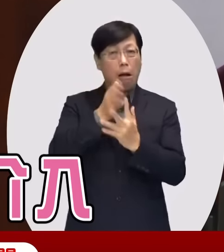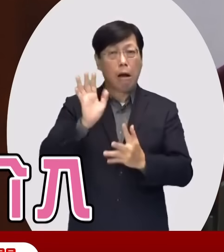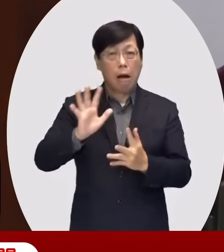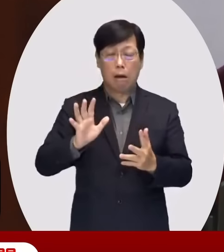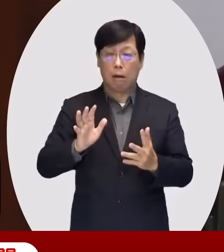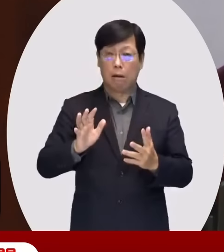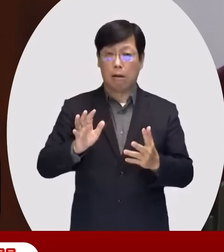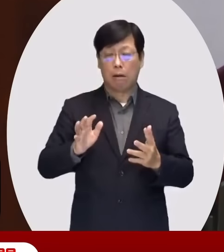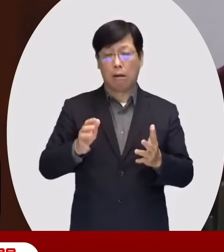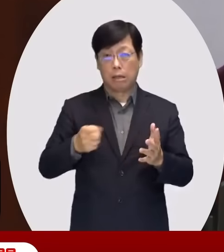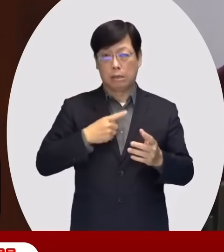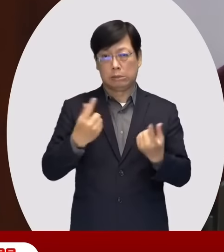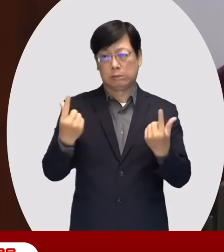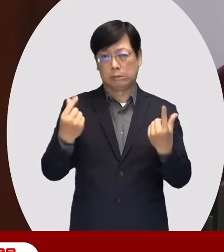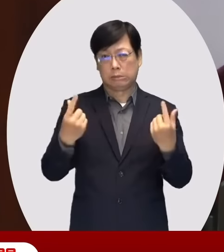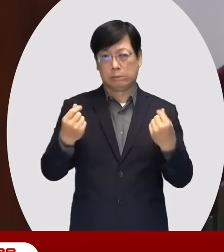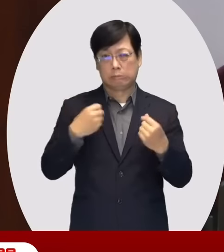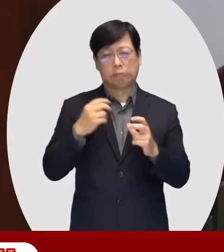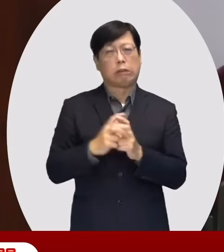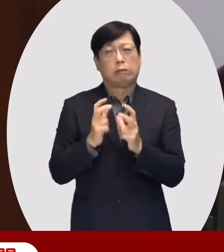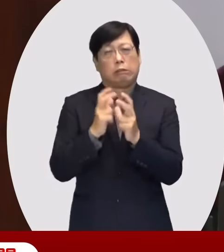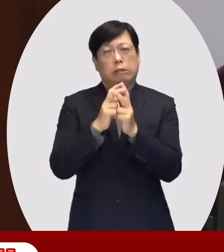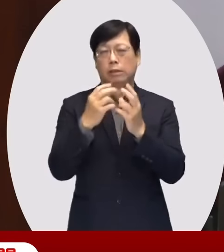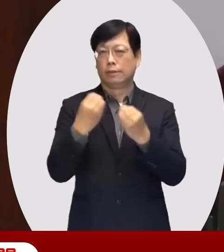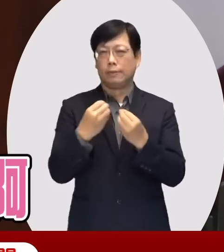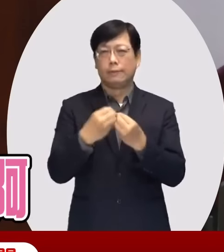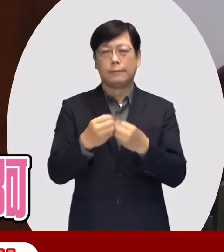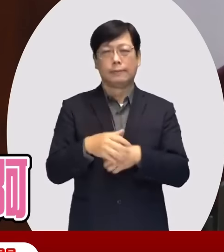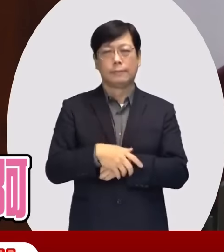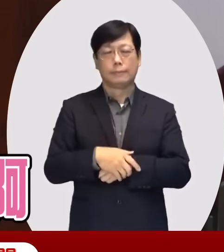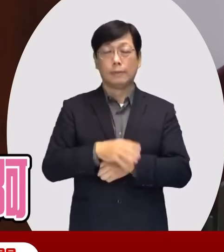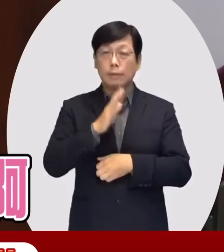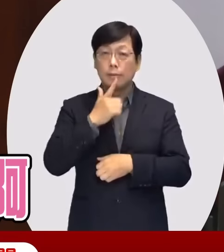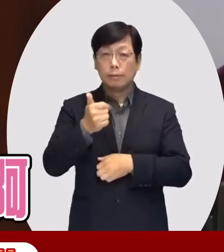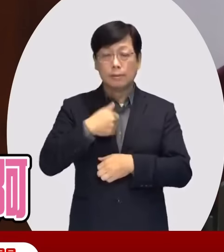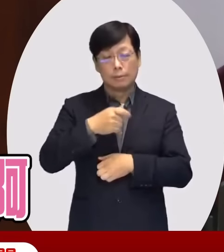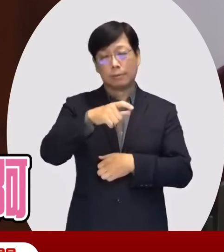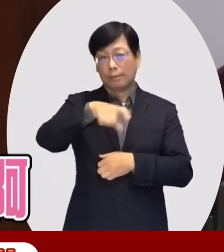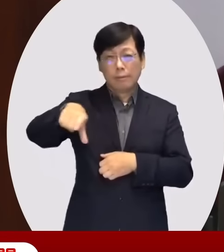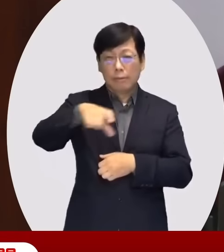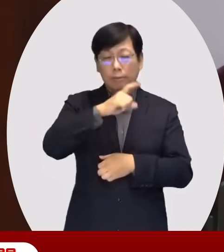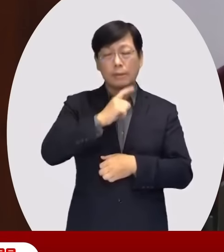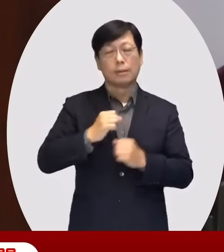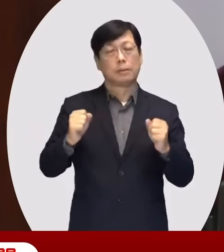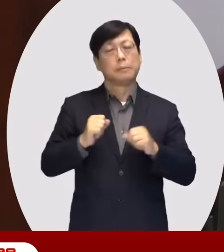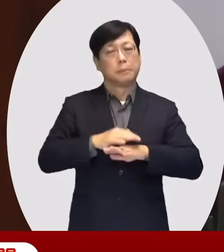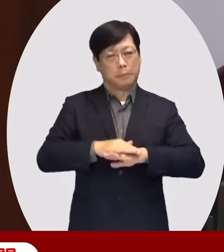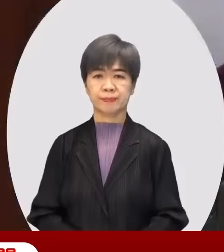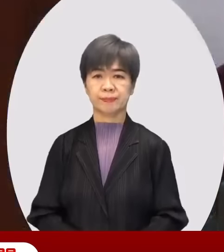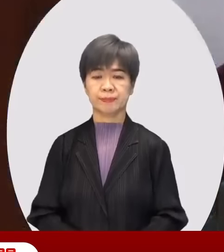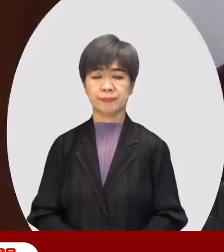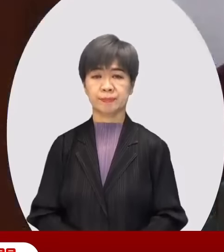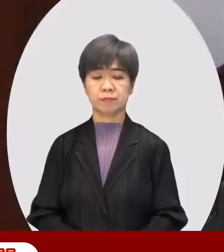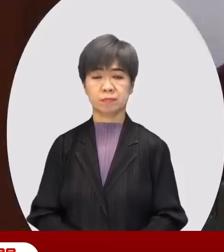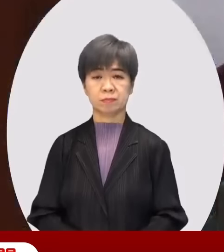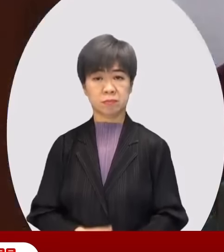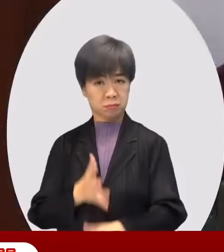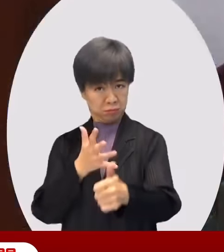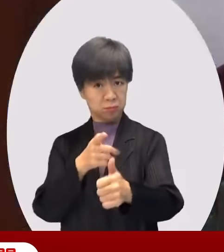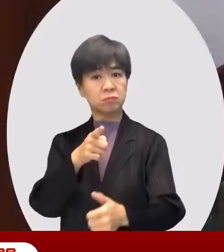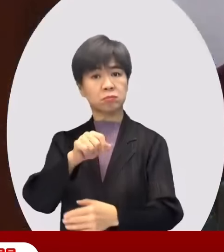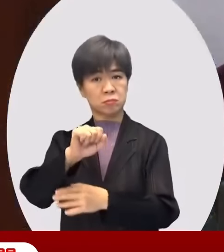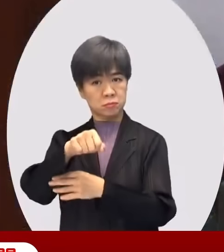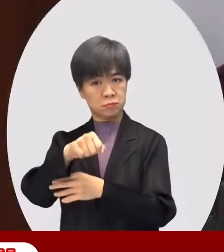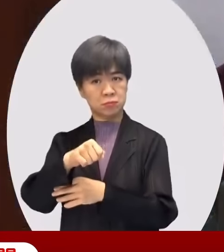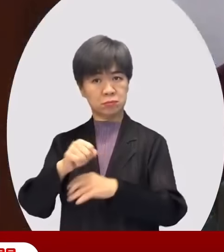入，却又是这么样的激烈争执，是不是也请双方啊稍微冷静一下？所以你承